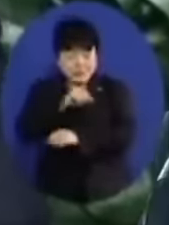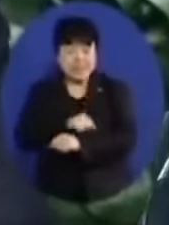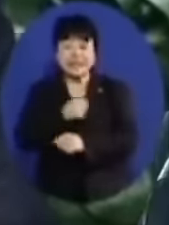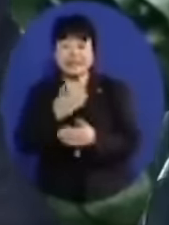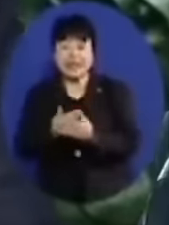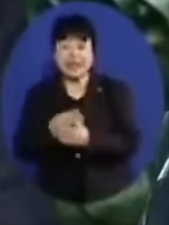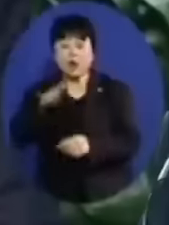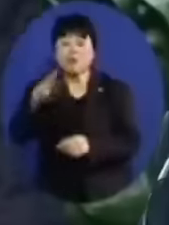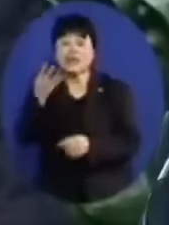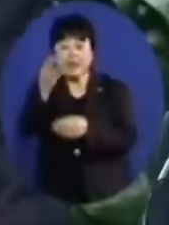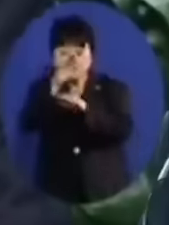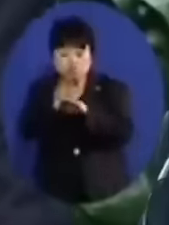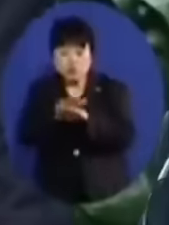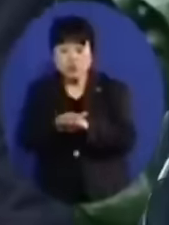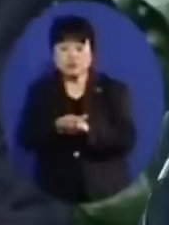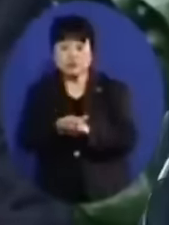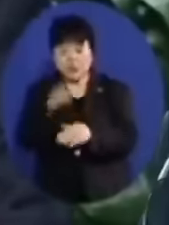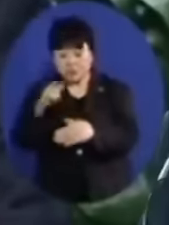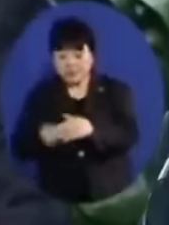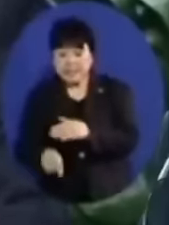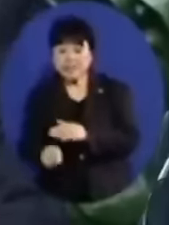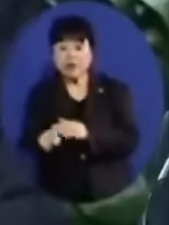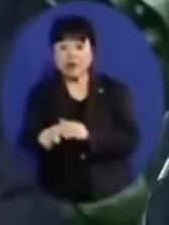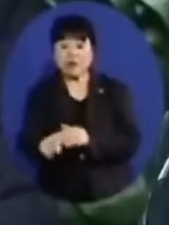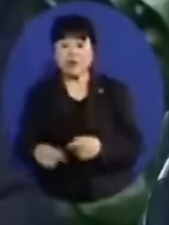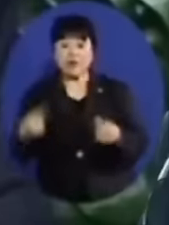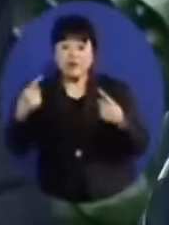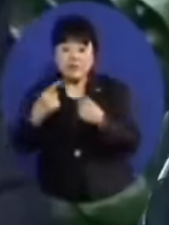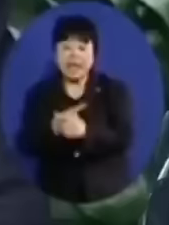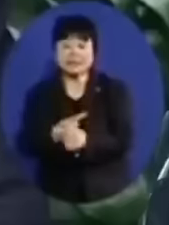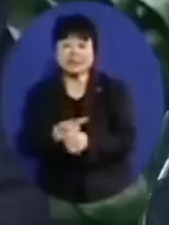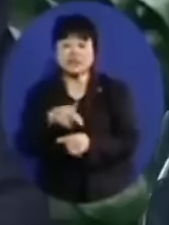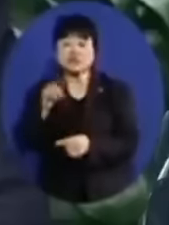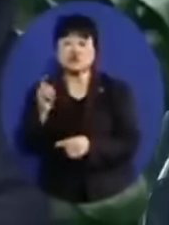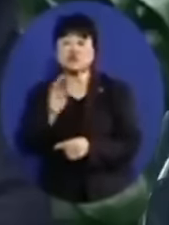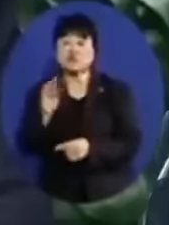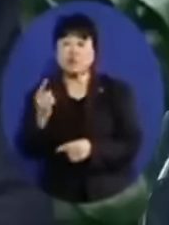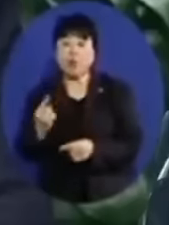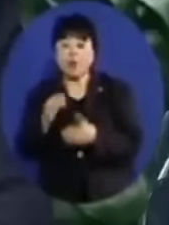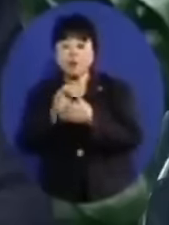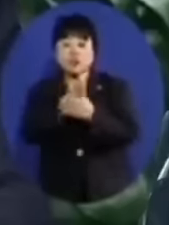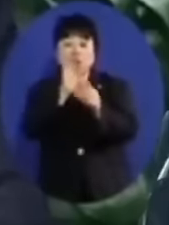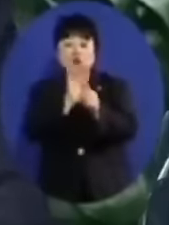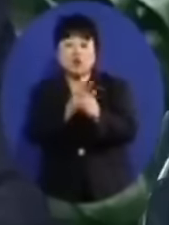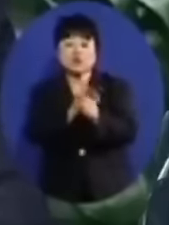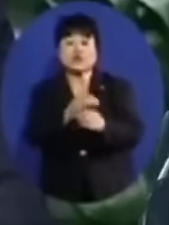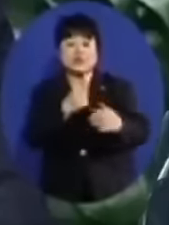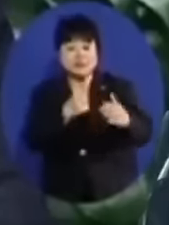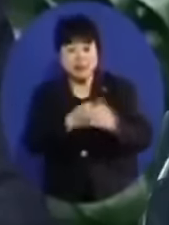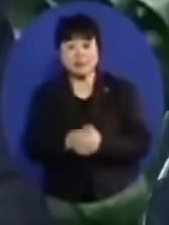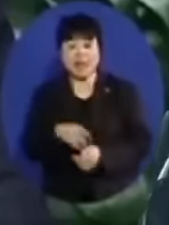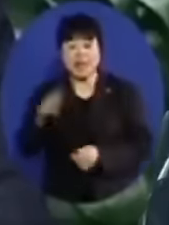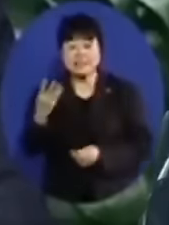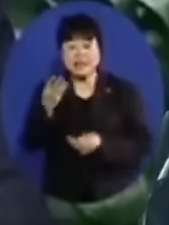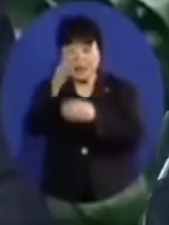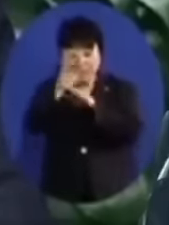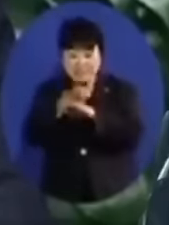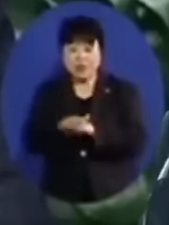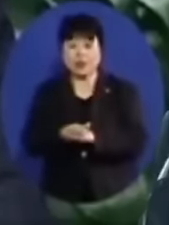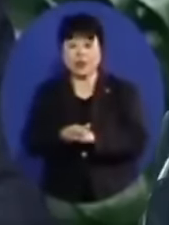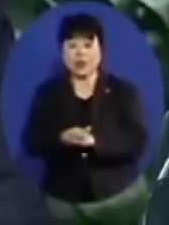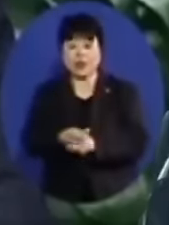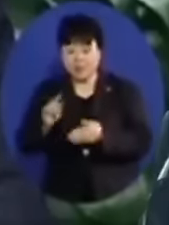흡인력이 있고 카리스마가 있고 목사님에게서 은혜가 넘쳐나오는 이유는 이 밑에 400명이